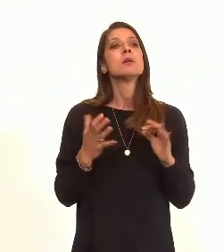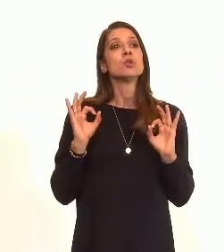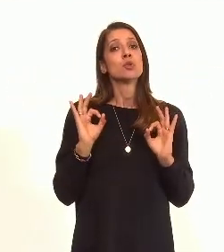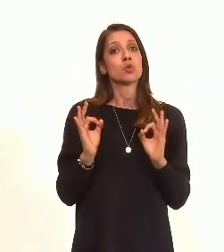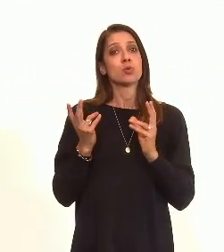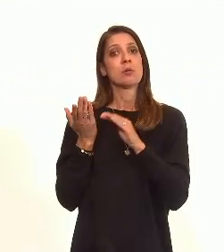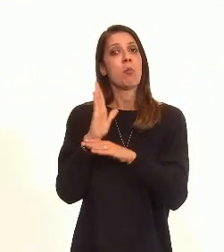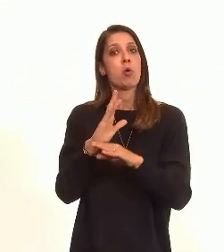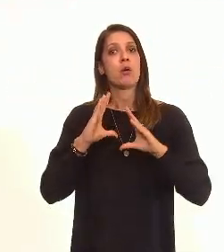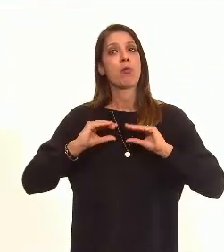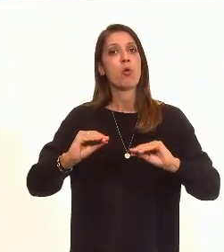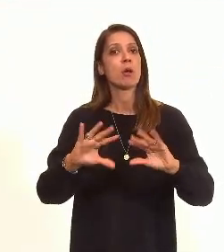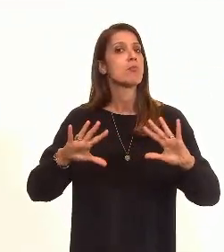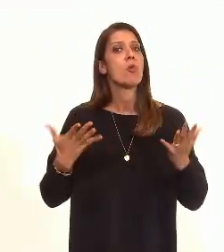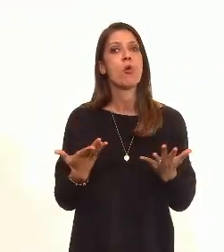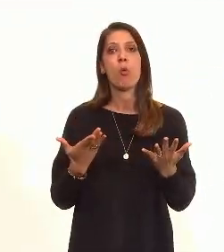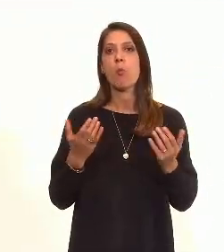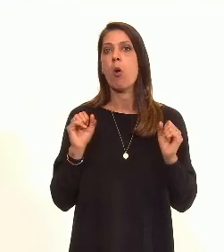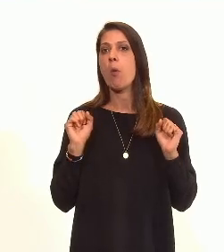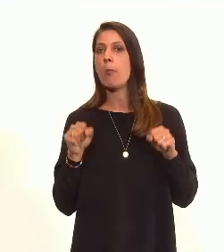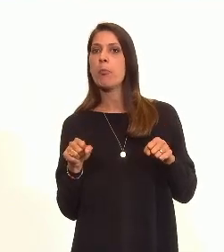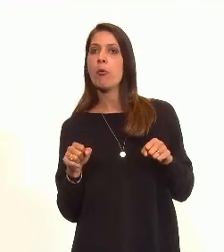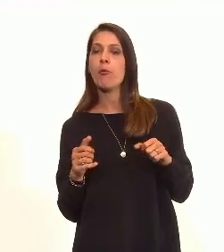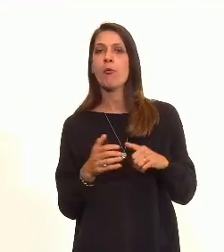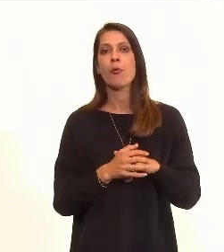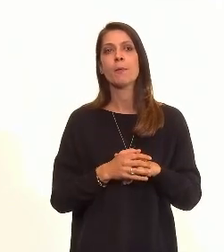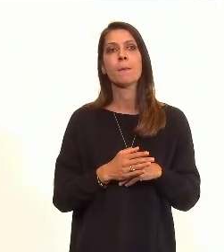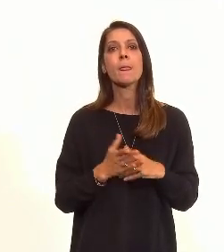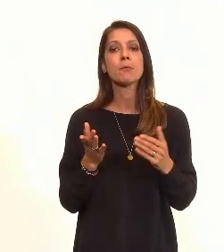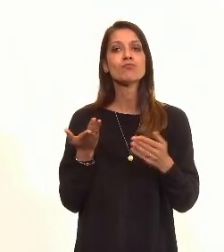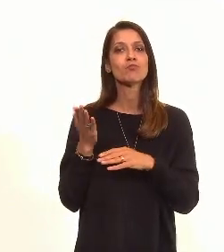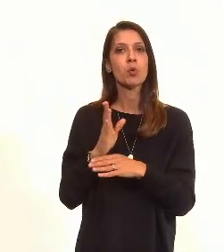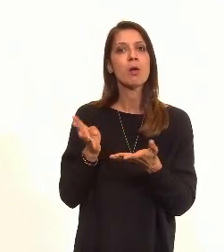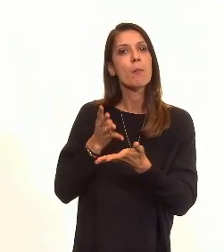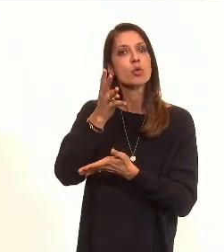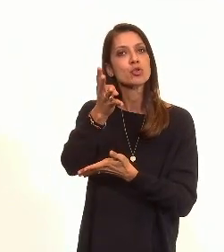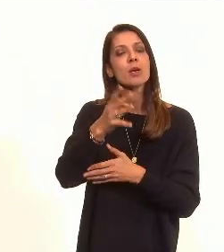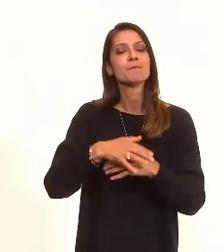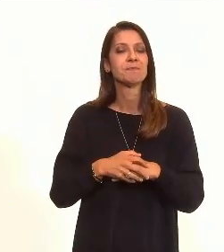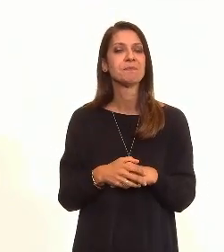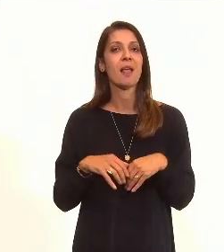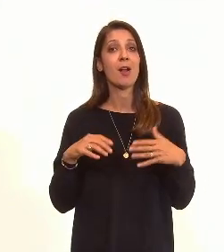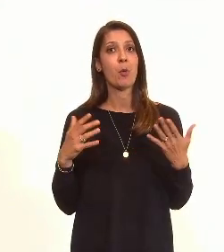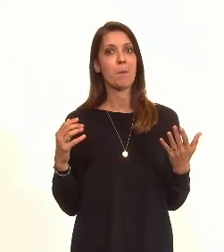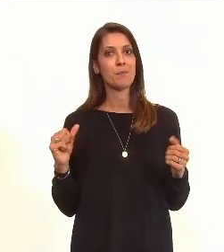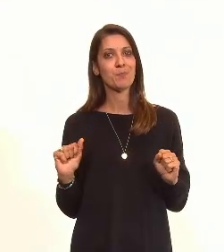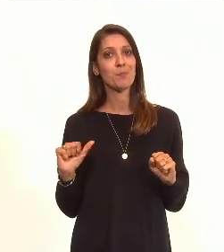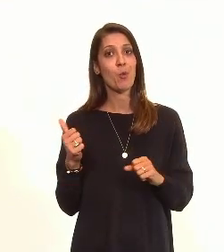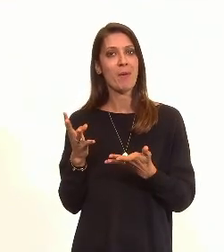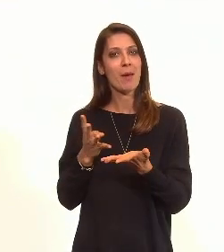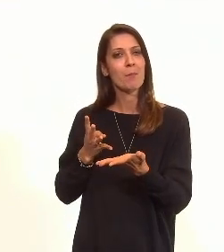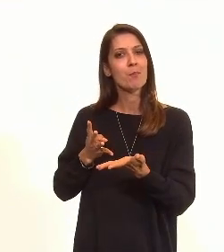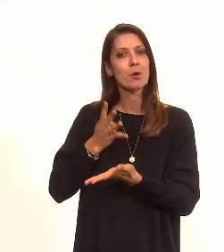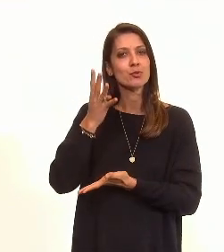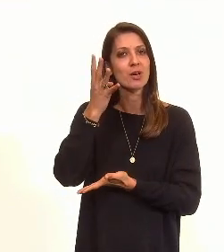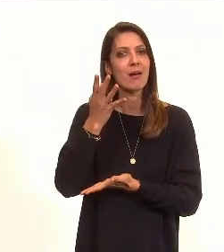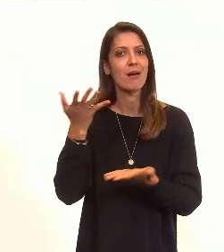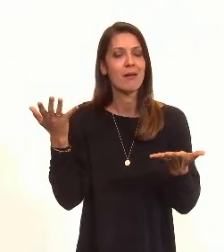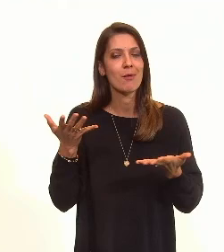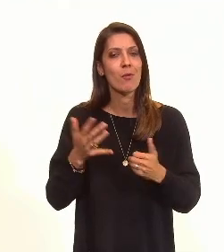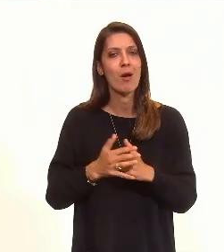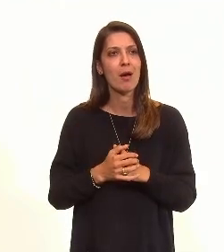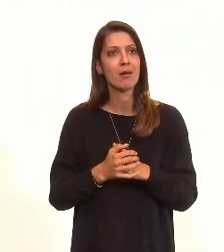ça résonne, comment ça se déploie avec les projets qui nous accompagnent là. Et on va commencer par un premier projet, qui là